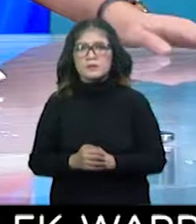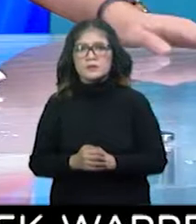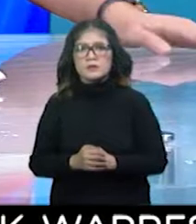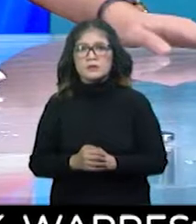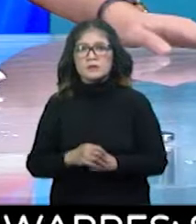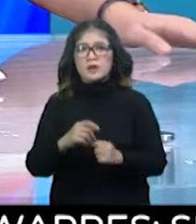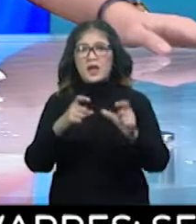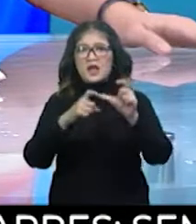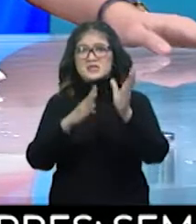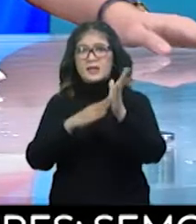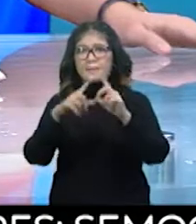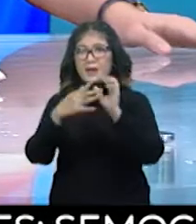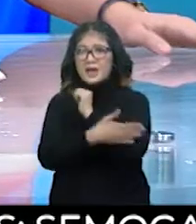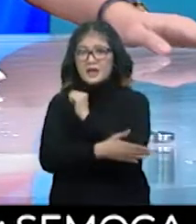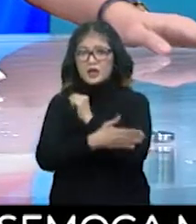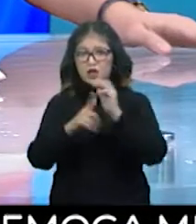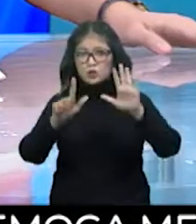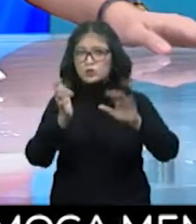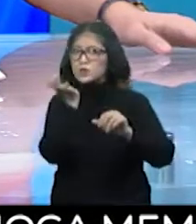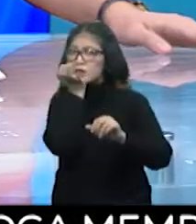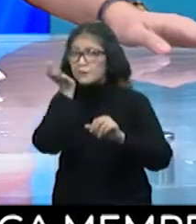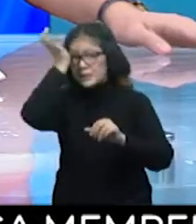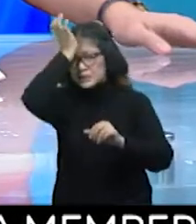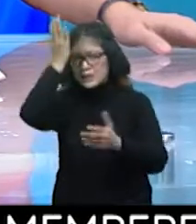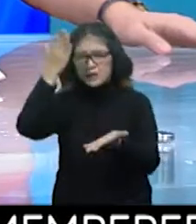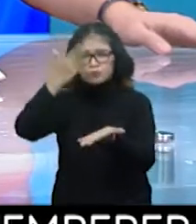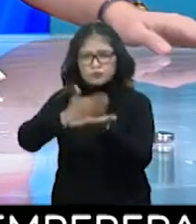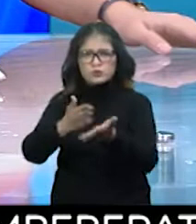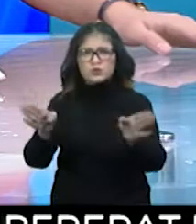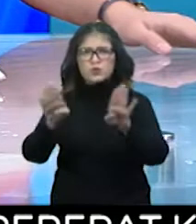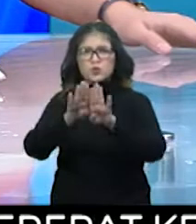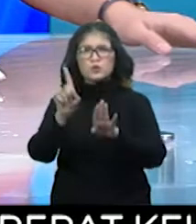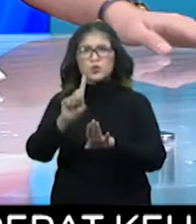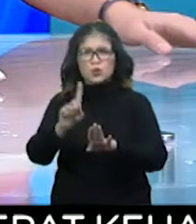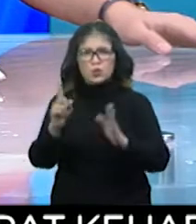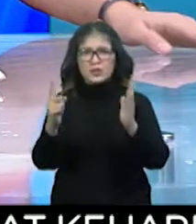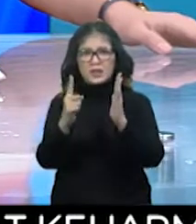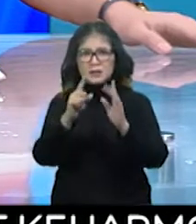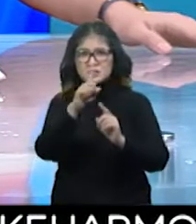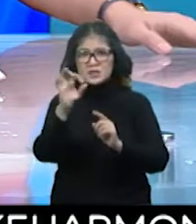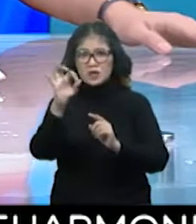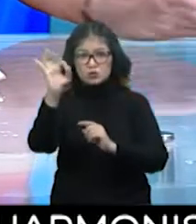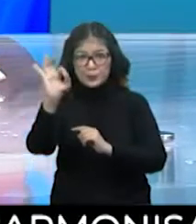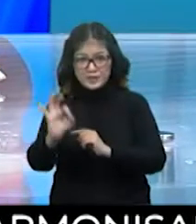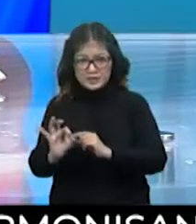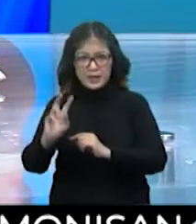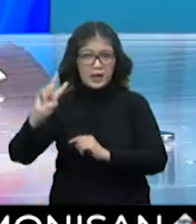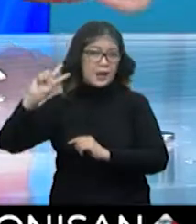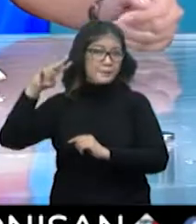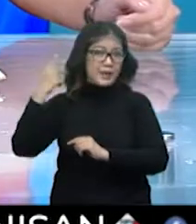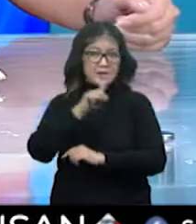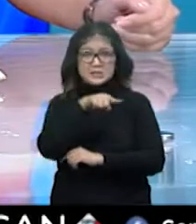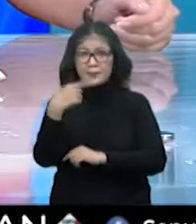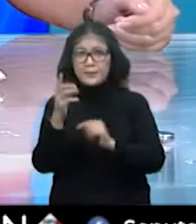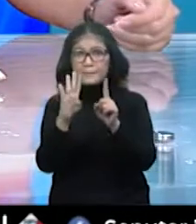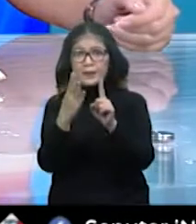SMA Negeri 7 Denpasar menghentikan sementara sekolah tatap muka 100% mulai Senin kemarin hingga 14 hari ke depan. PTM dihentikan